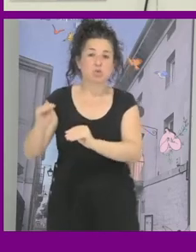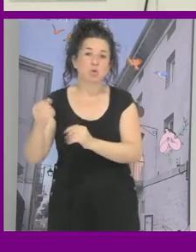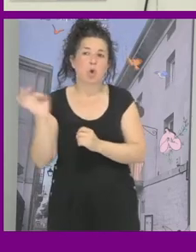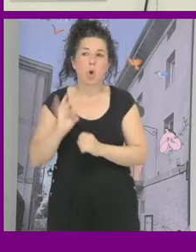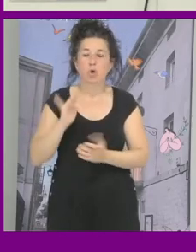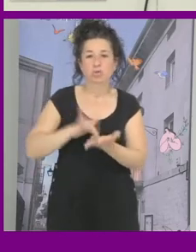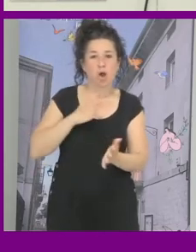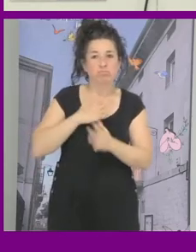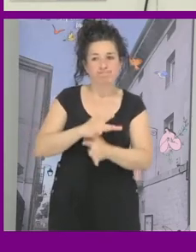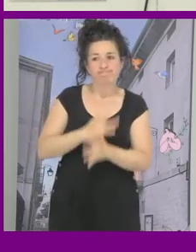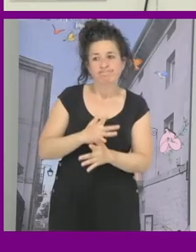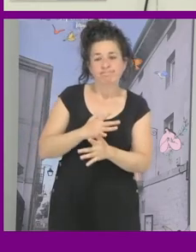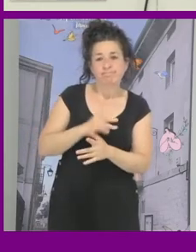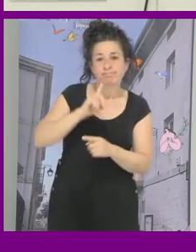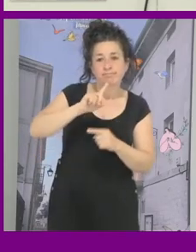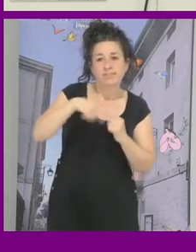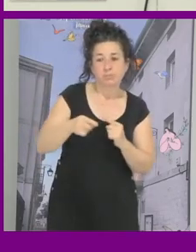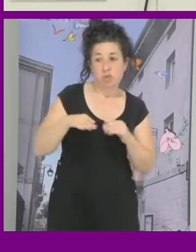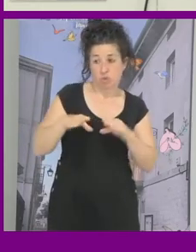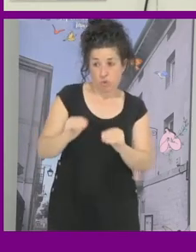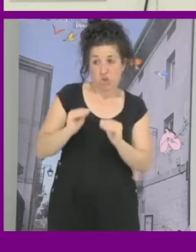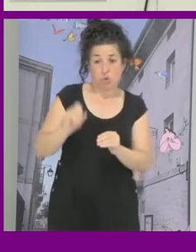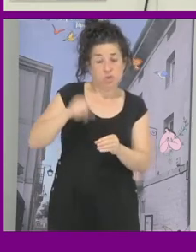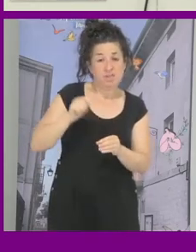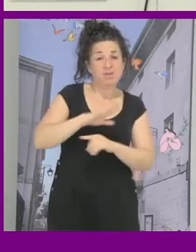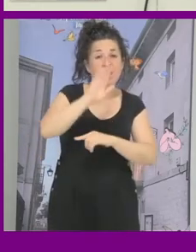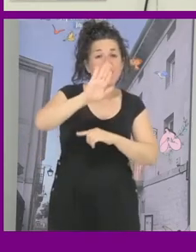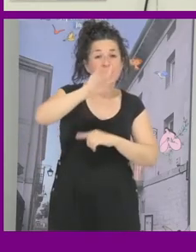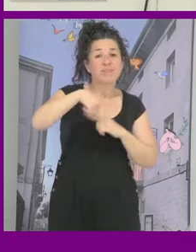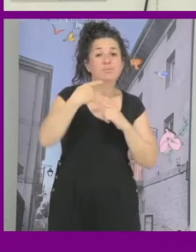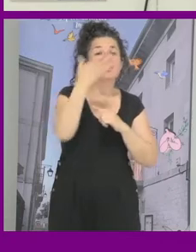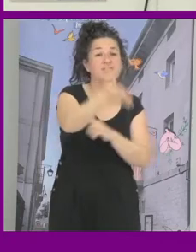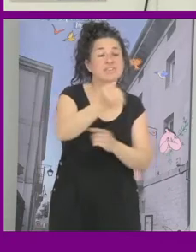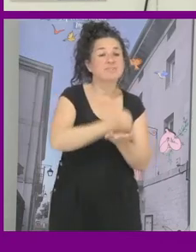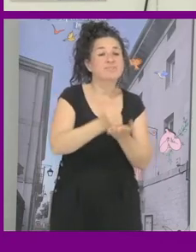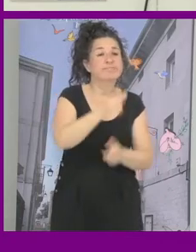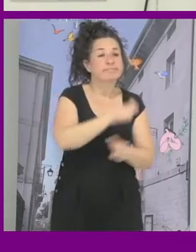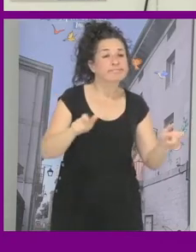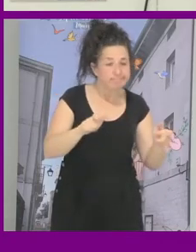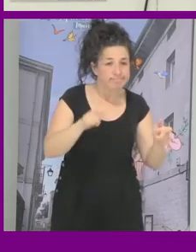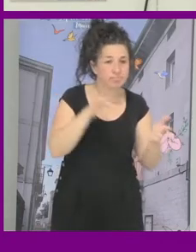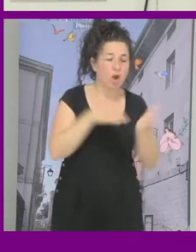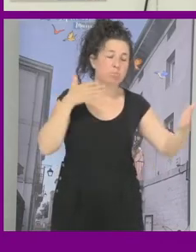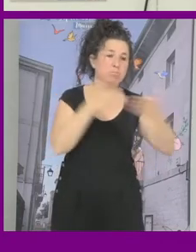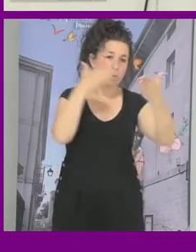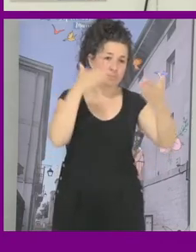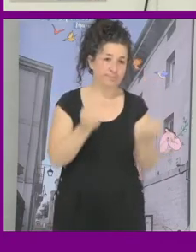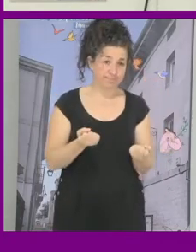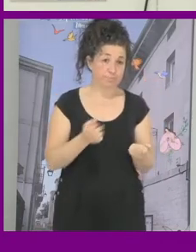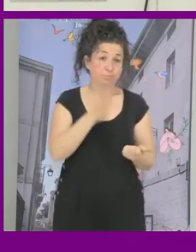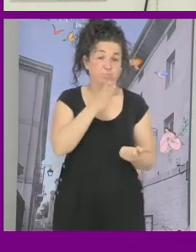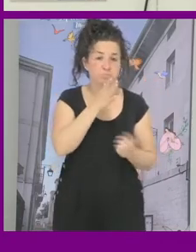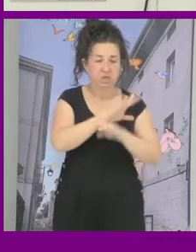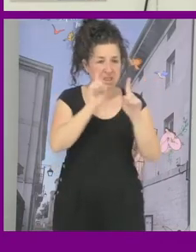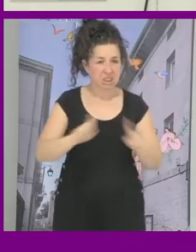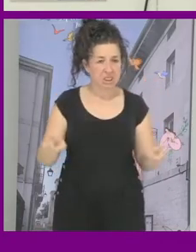baduzu edo dena delakoa, ba, gertatuko dena da, ba, joango zarela erregistro zibilera eta trabak topatuko dituzula. Naiz eta hori, ba,